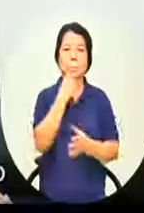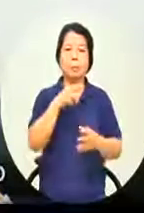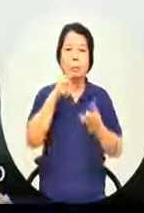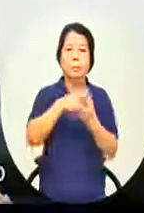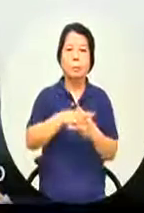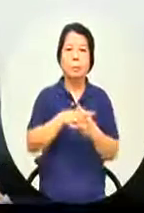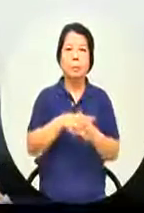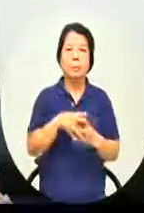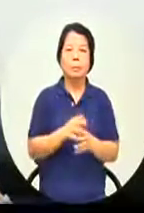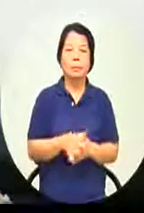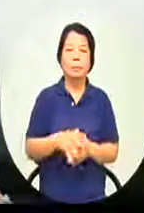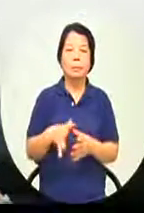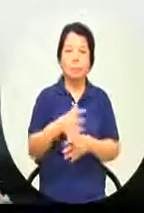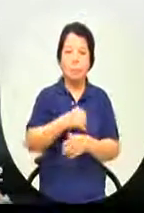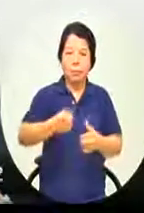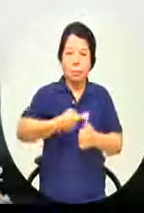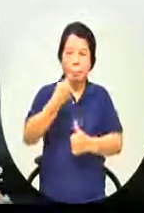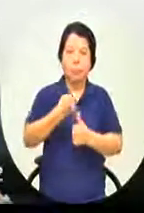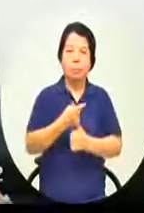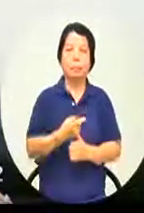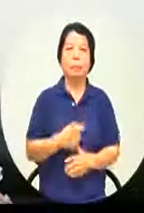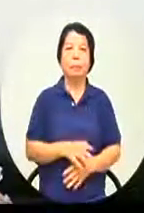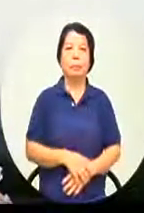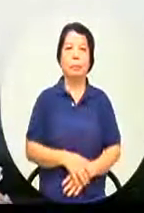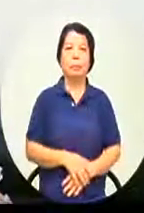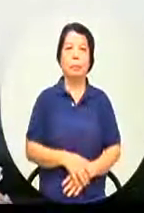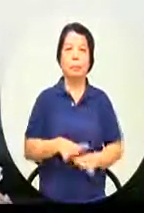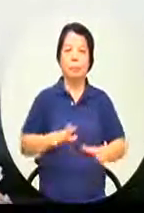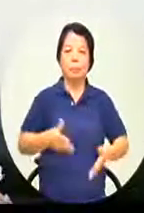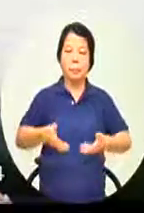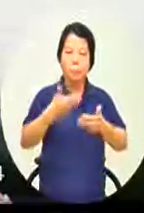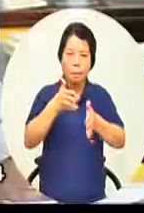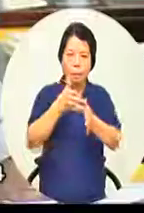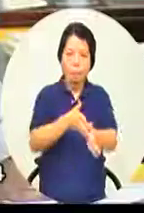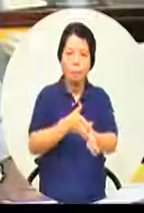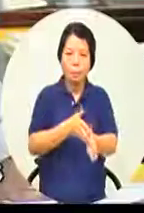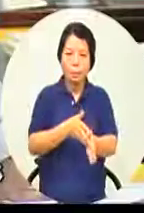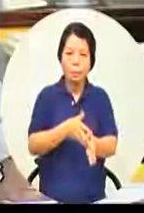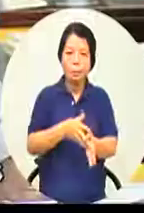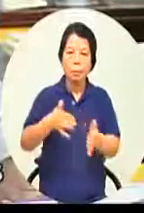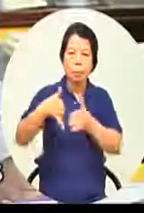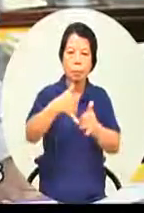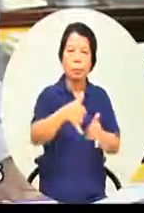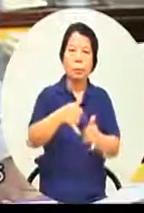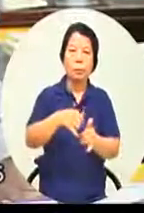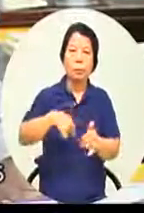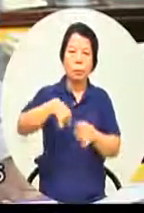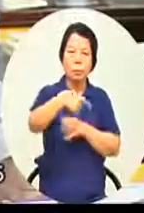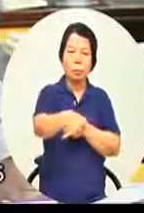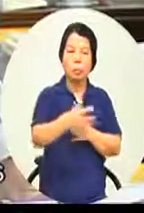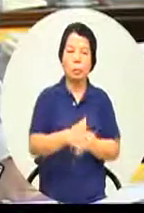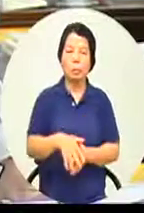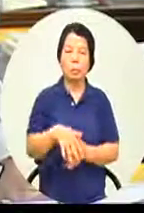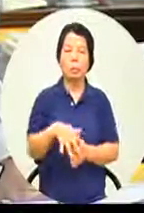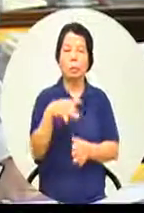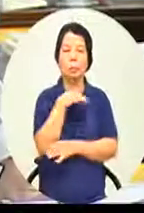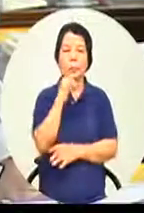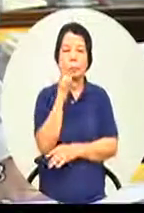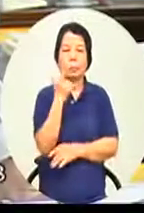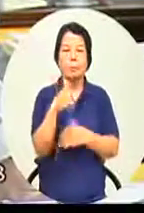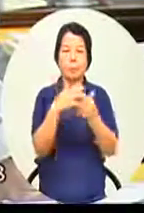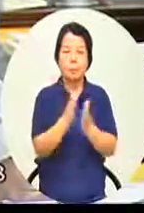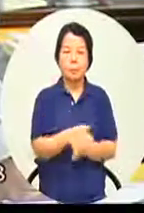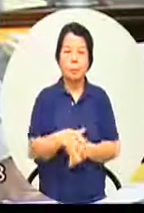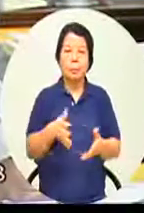的一个创举哦。那轻轨捷运沿线经过的路段，我们也都期待透过轻轨捷运能够带